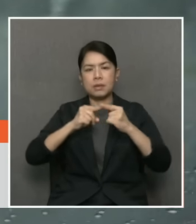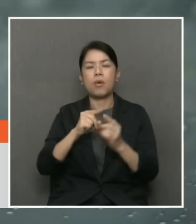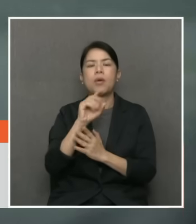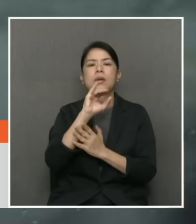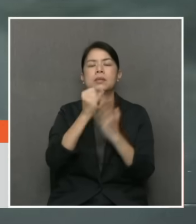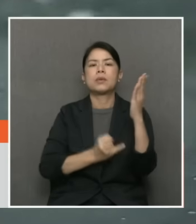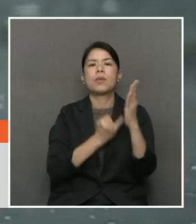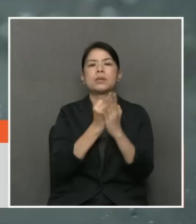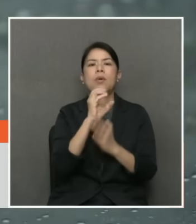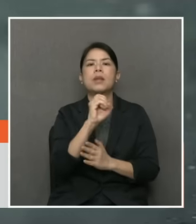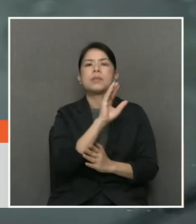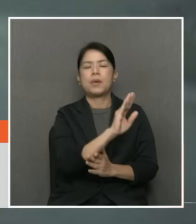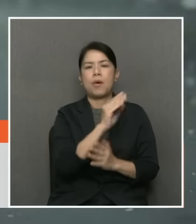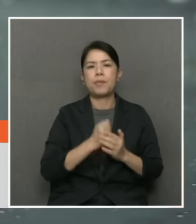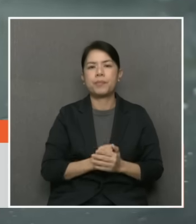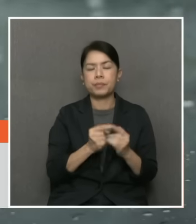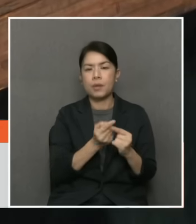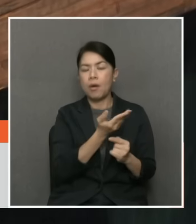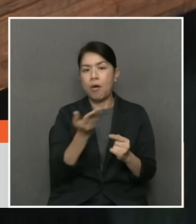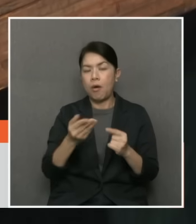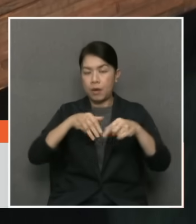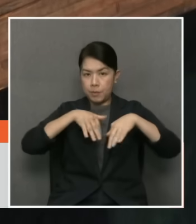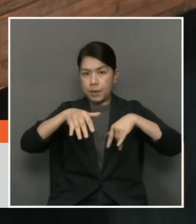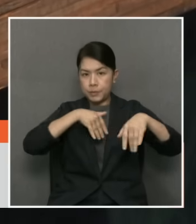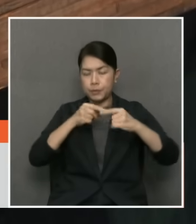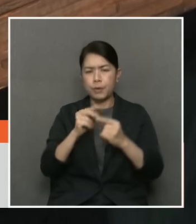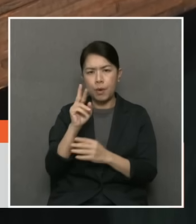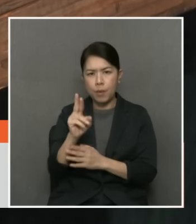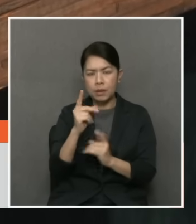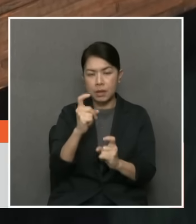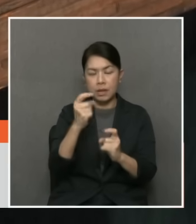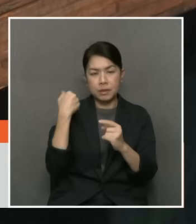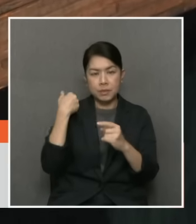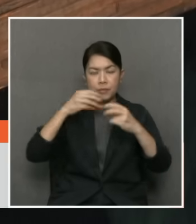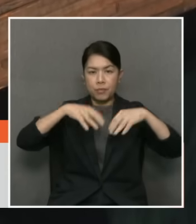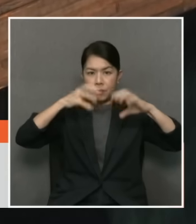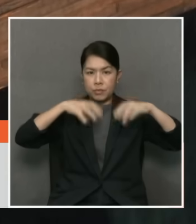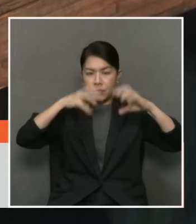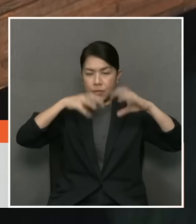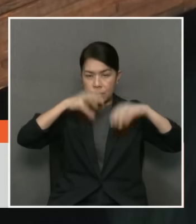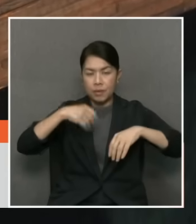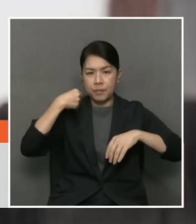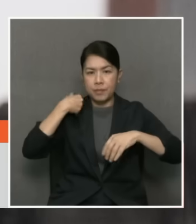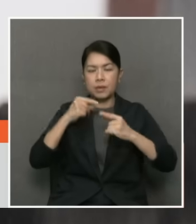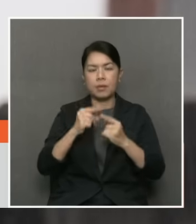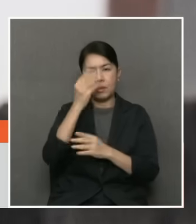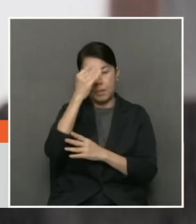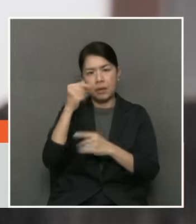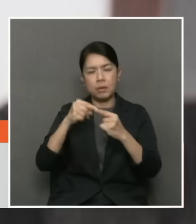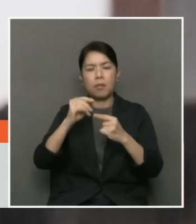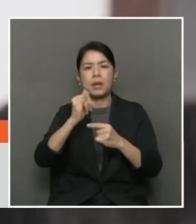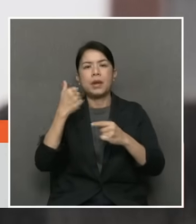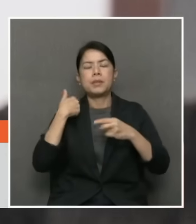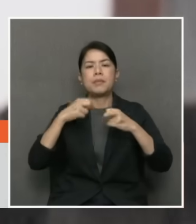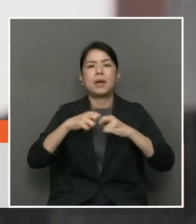ประเทศค่ะดังนั้นขอให้ประชาชนระวังอันตรายจากฝนตกหนักและฝนที่ตกสะสมอาจทำให้เกิดน้ำท่วมฉับ